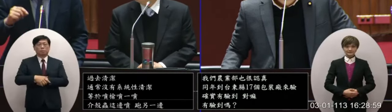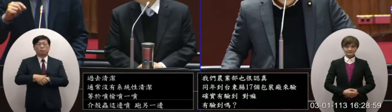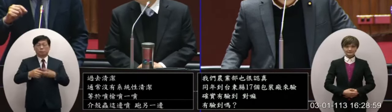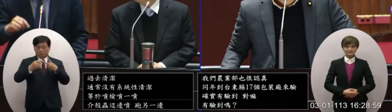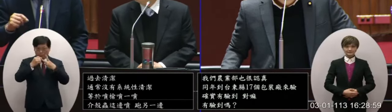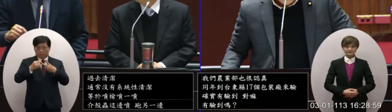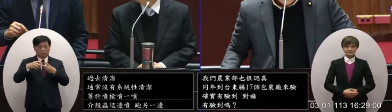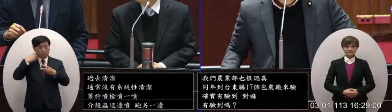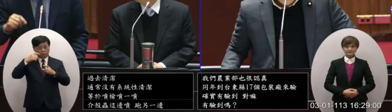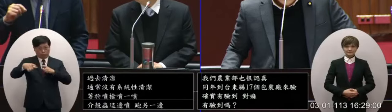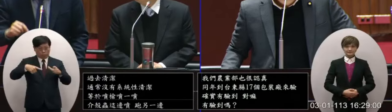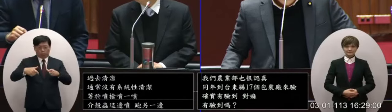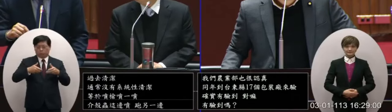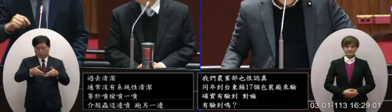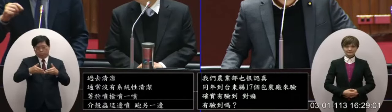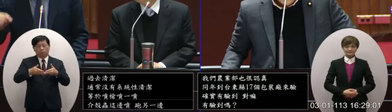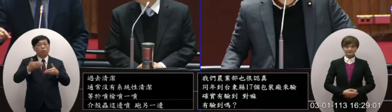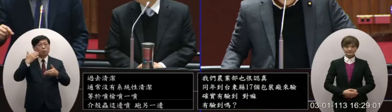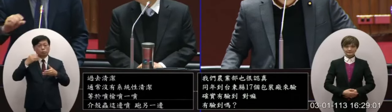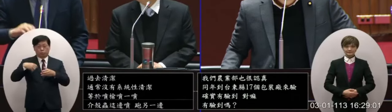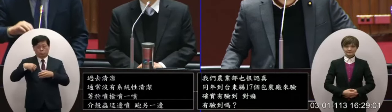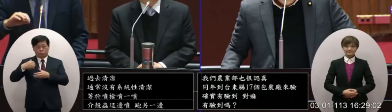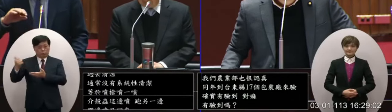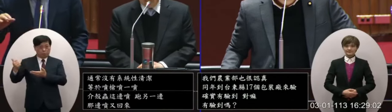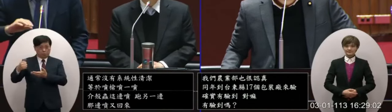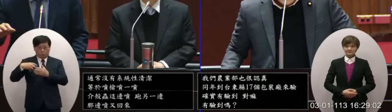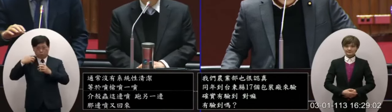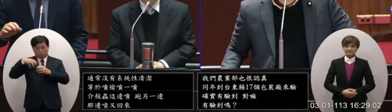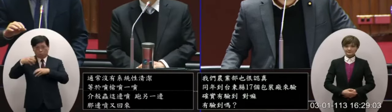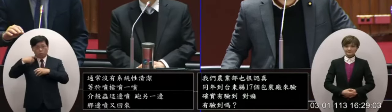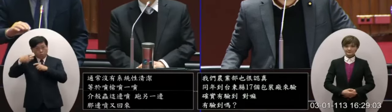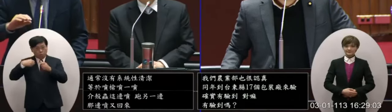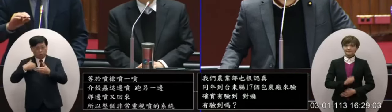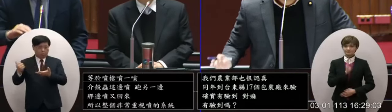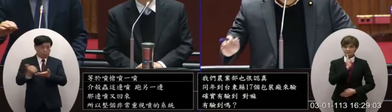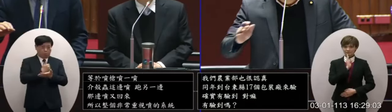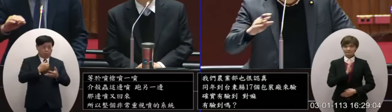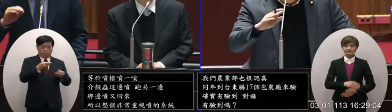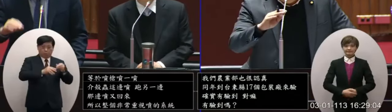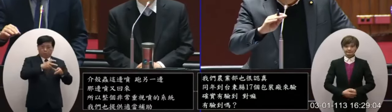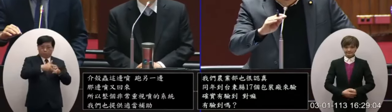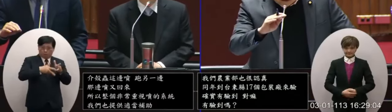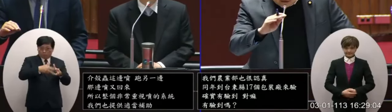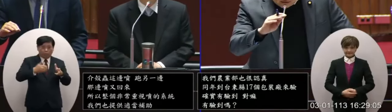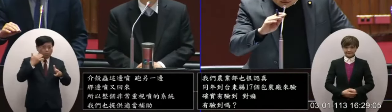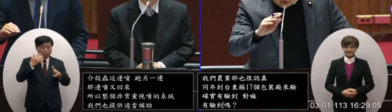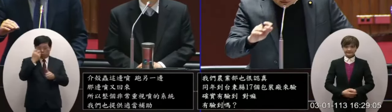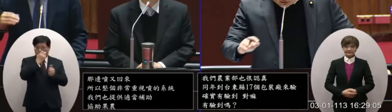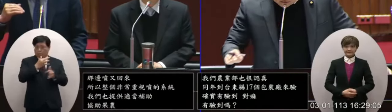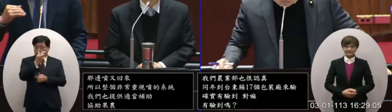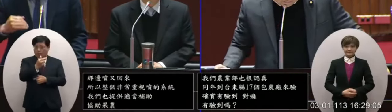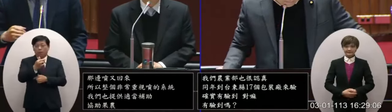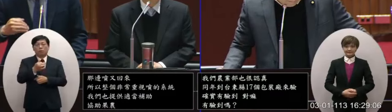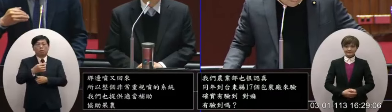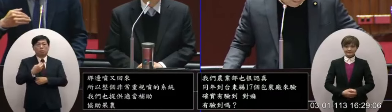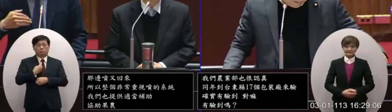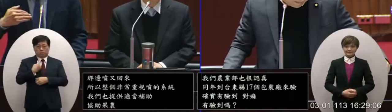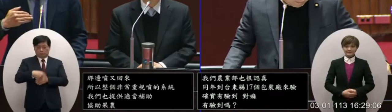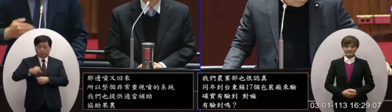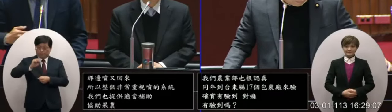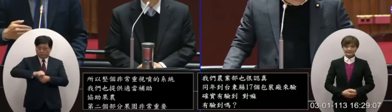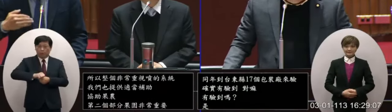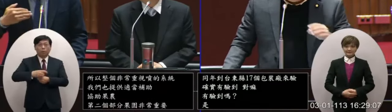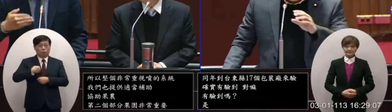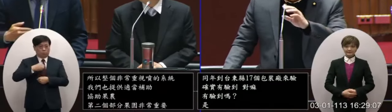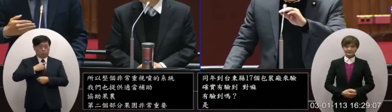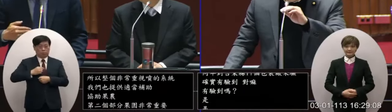果园是非常重要，果园到包装厂的这些管理，那这些管理如果到位的时候，那再加上我们